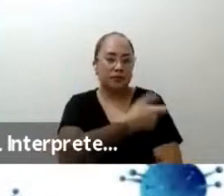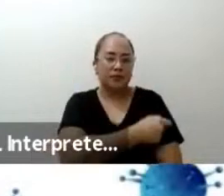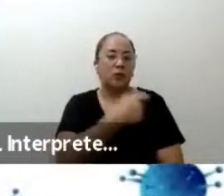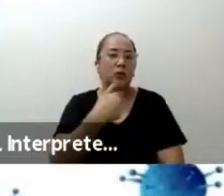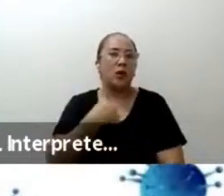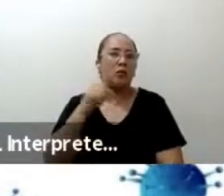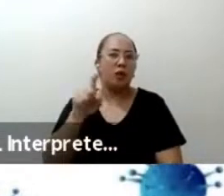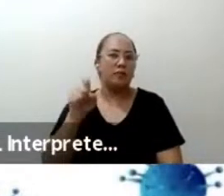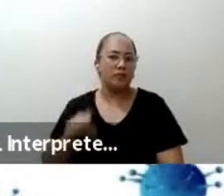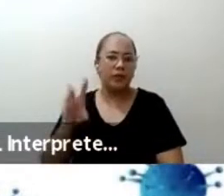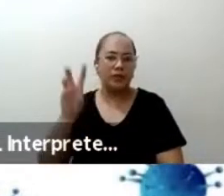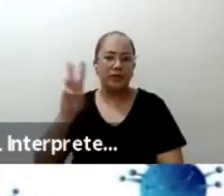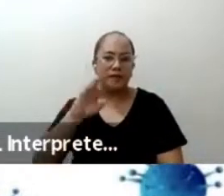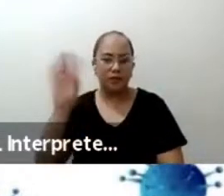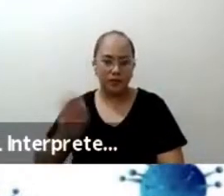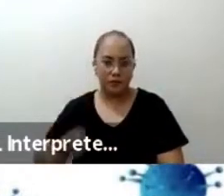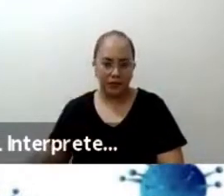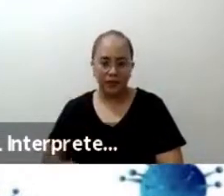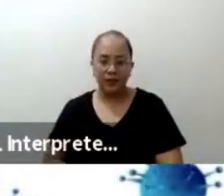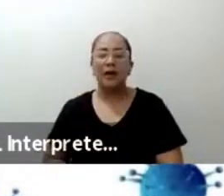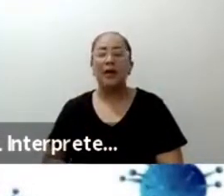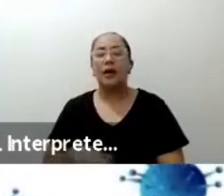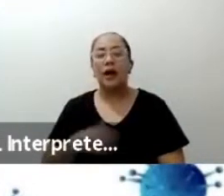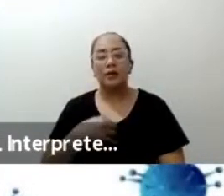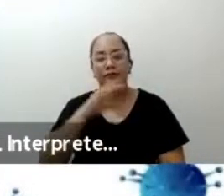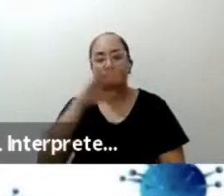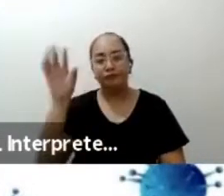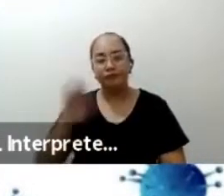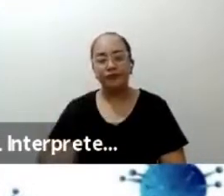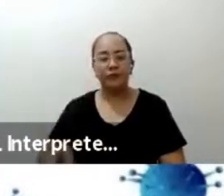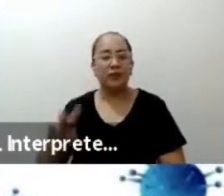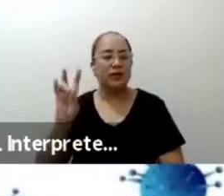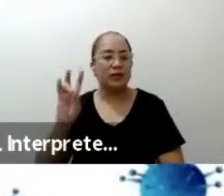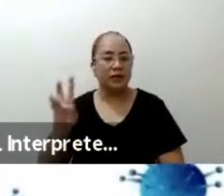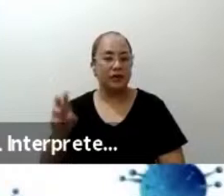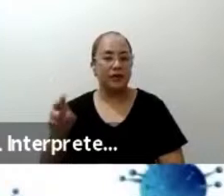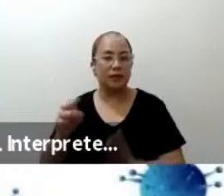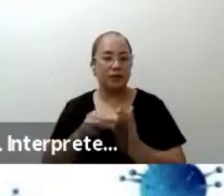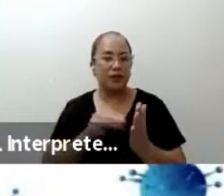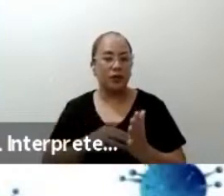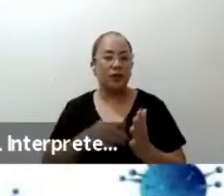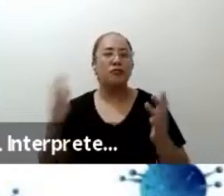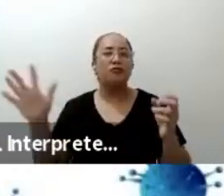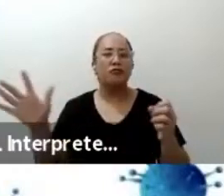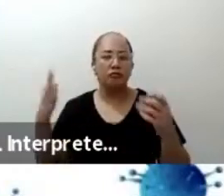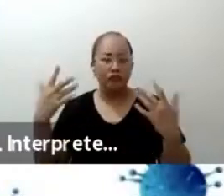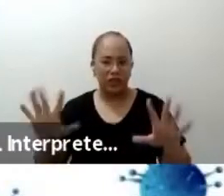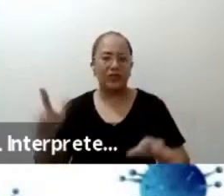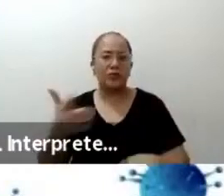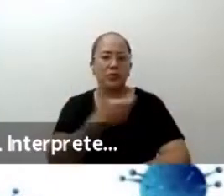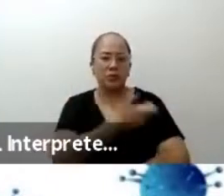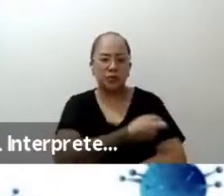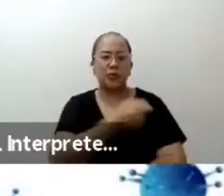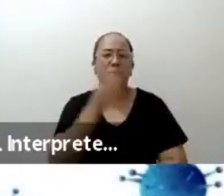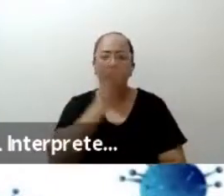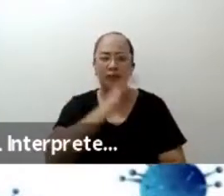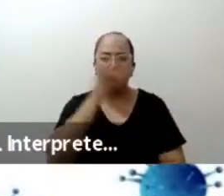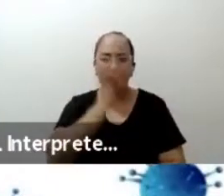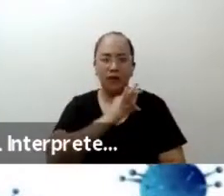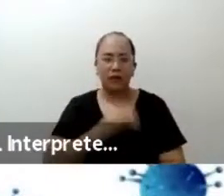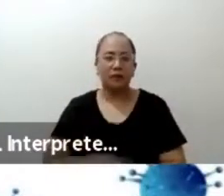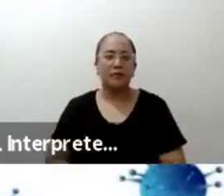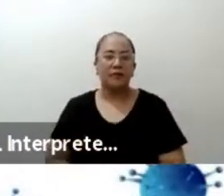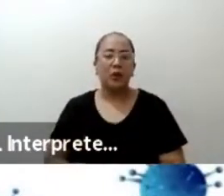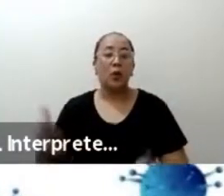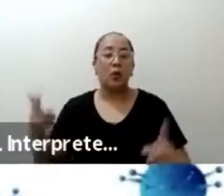1.6%. As a percentage of the 70 million fully vaccinated Filipinos na goal